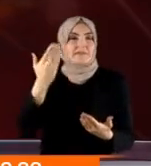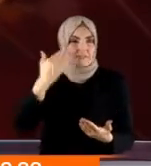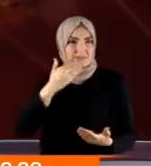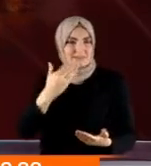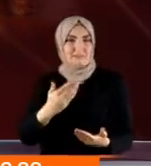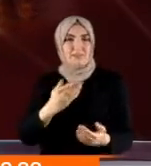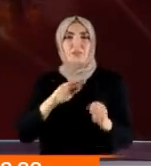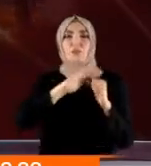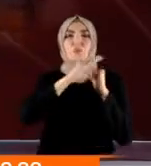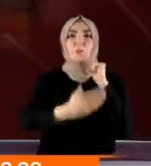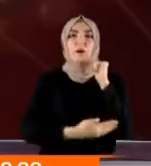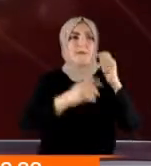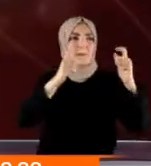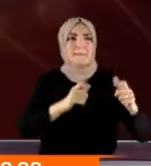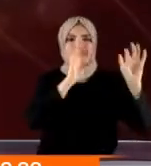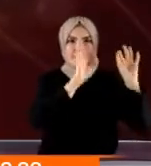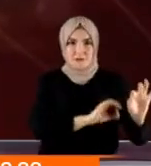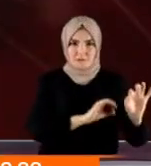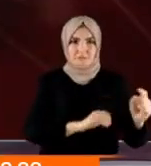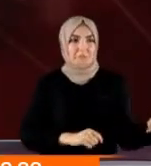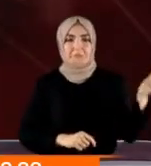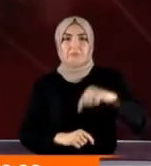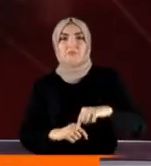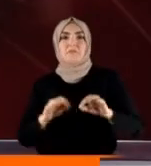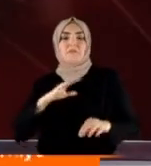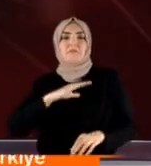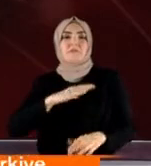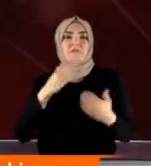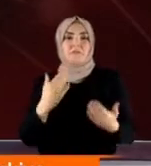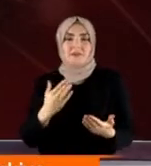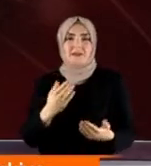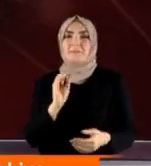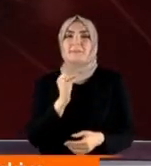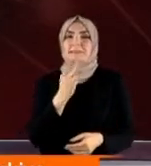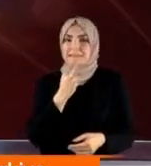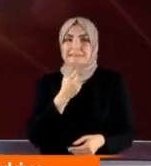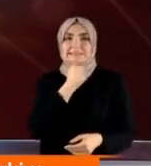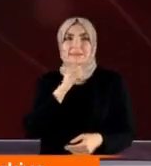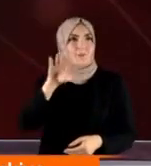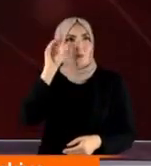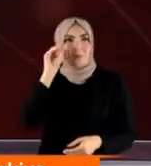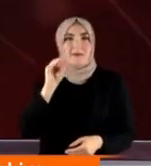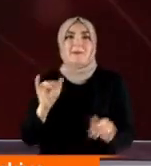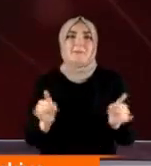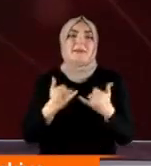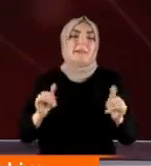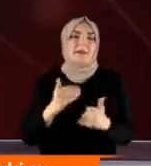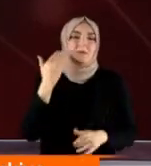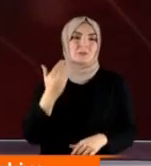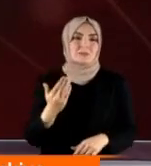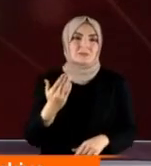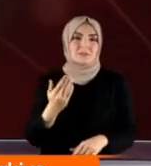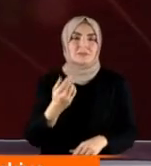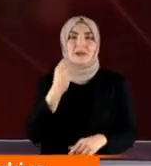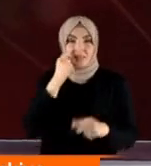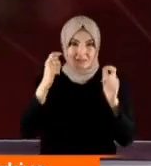bir etkinlik var. Cinsiyet Öğrenme Partisi. Bu kez Ankara'da oldu. Bebeklerinin cinsiyetini öğrenmek isteyen çift bir parti